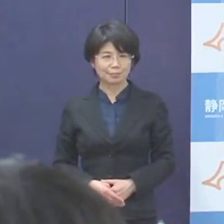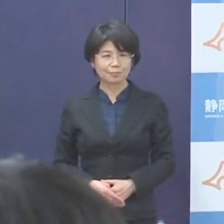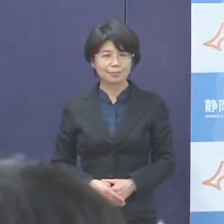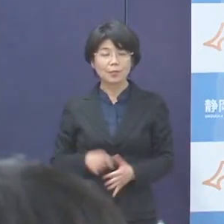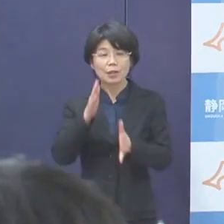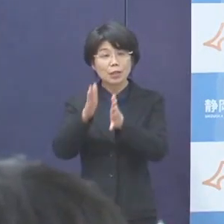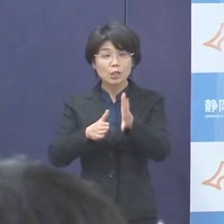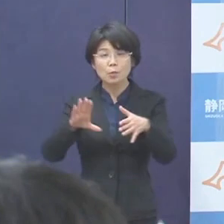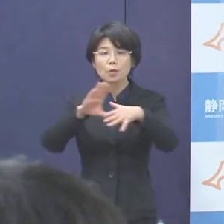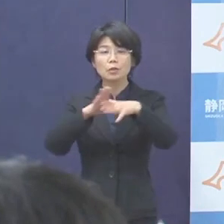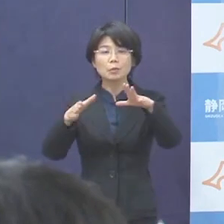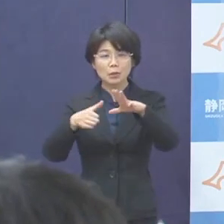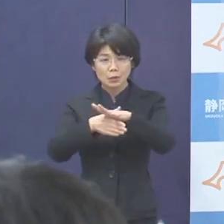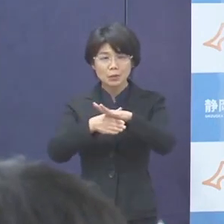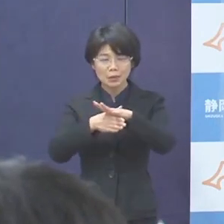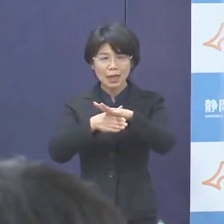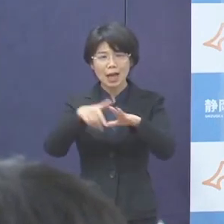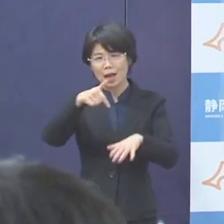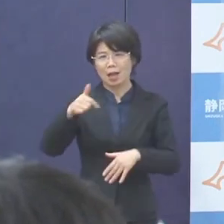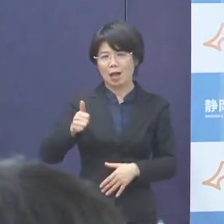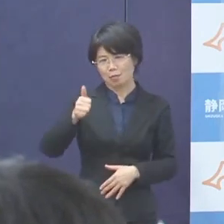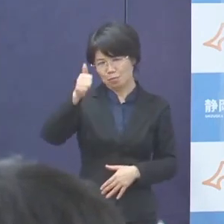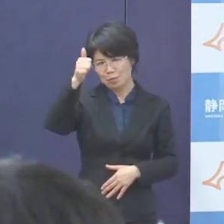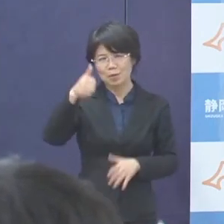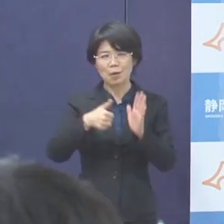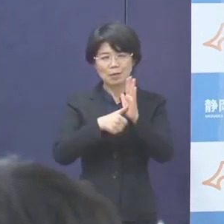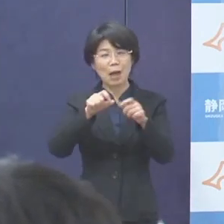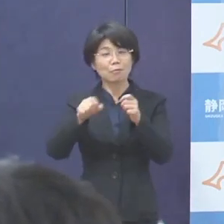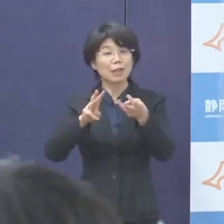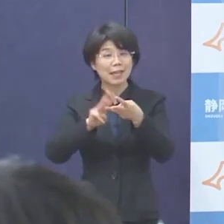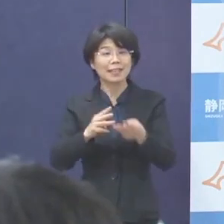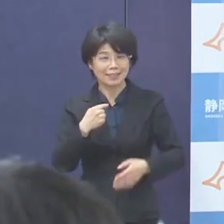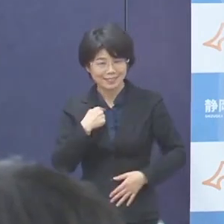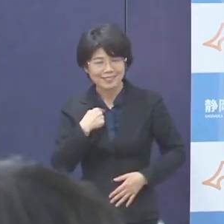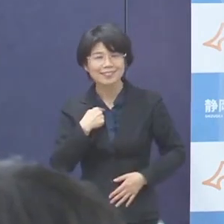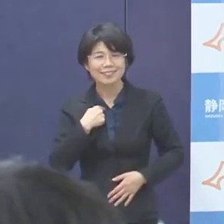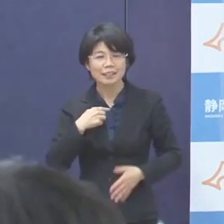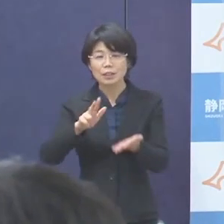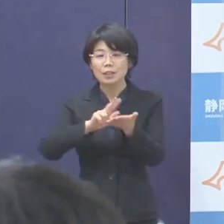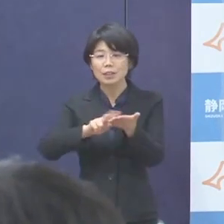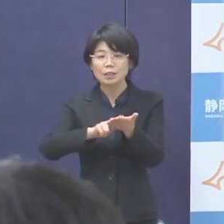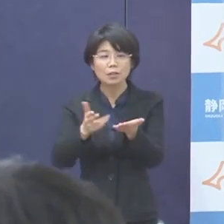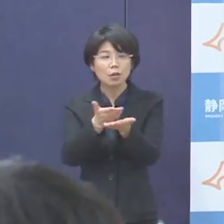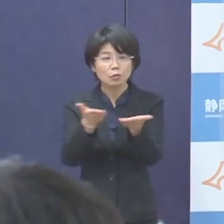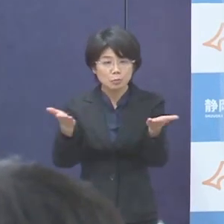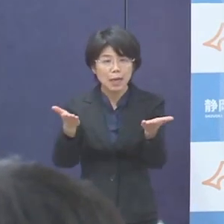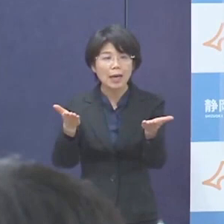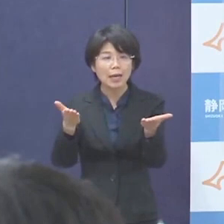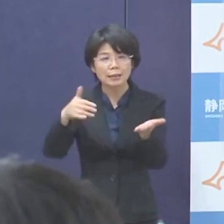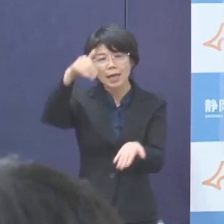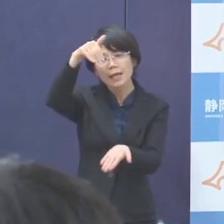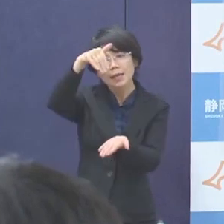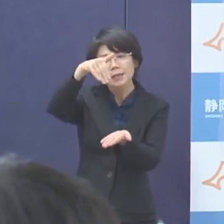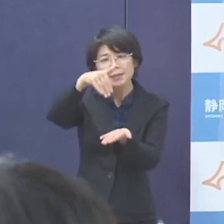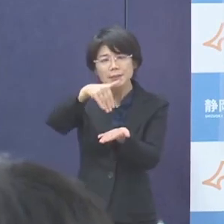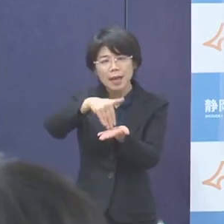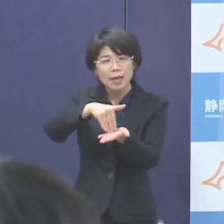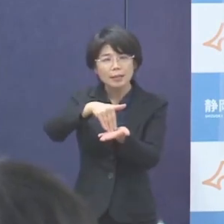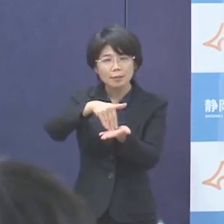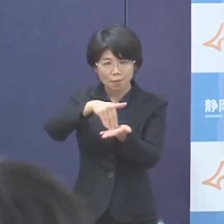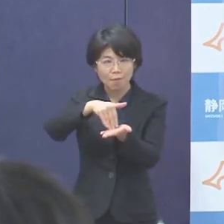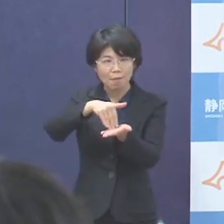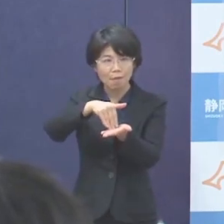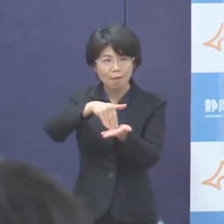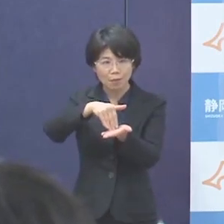スポーツ文化観光部長、江田でございます。今日資料をですね、お手元の資料、一番後ろになるかと思いますけれども、そち